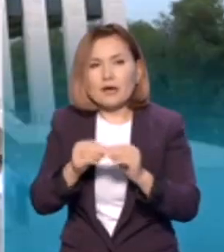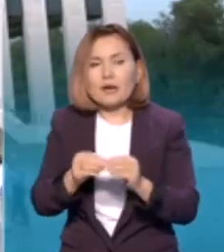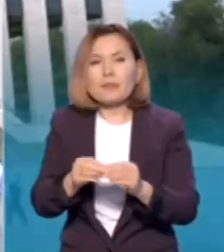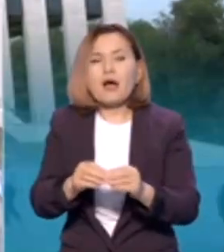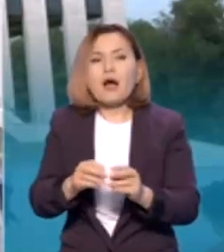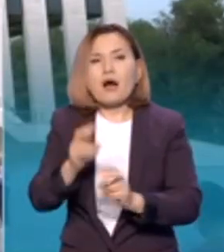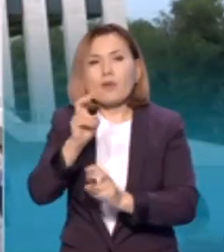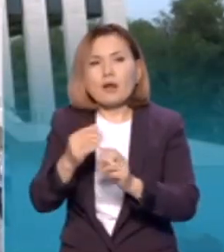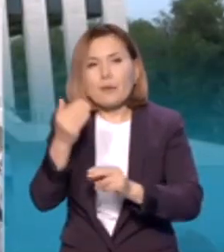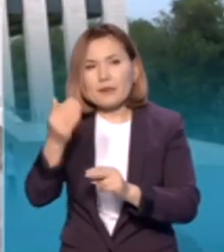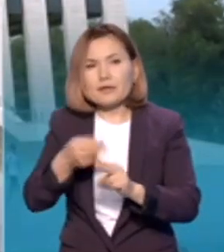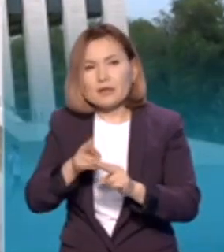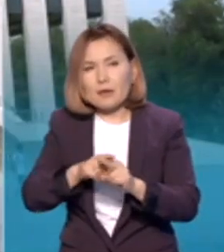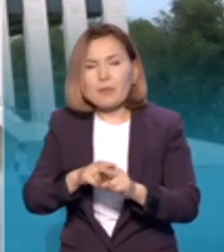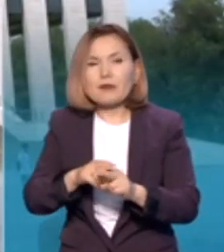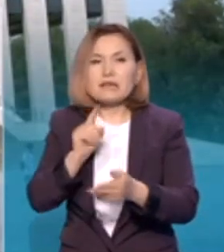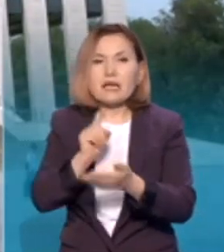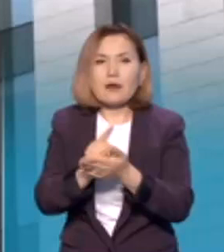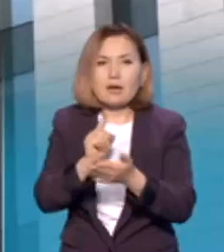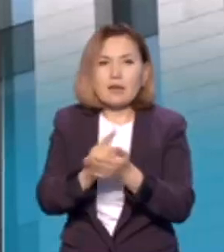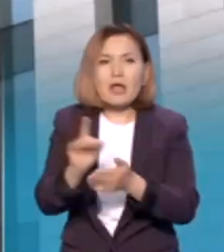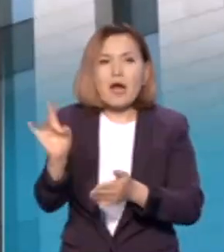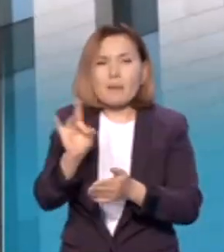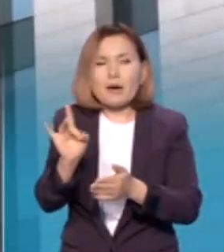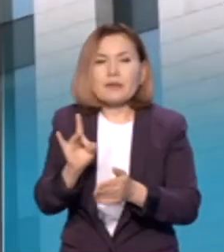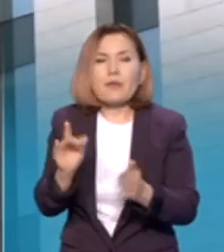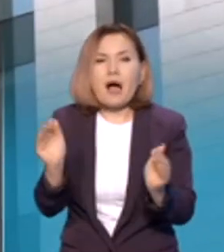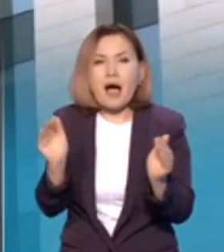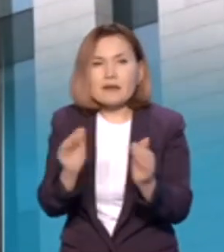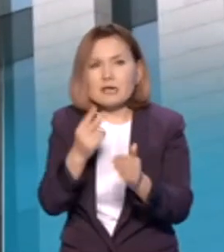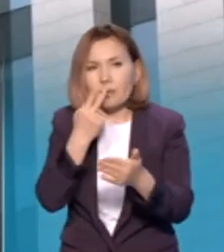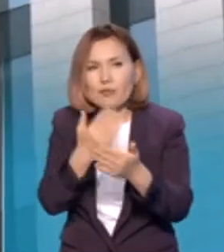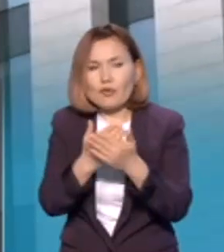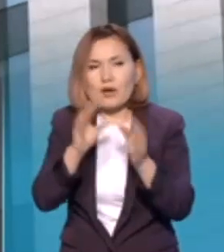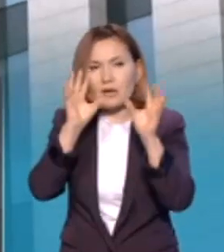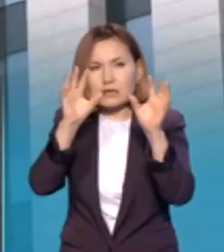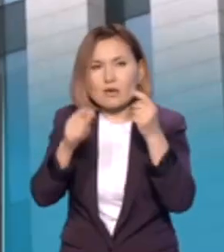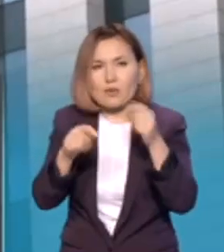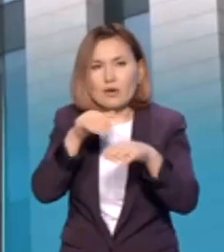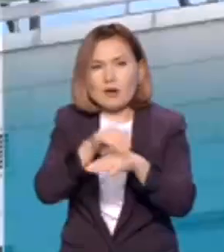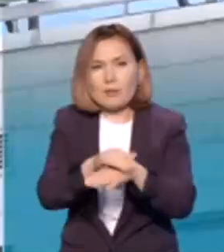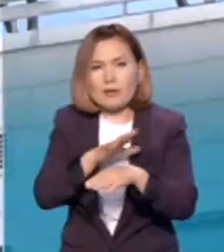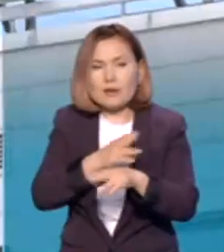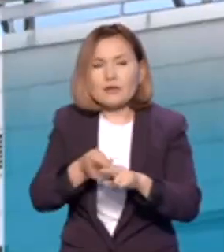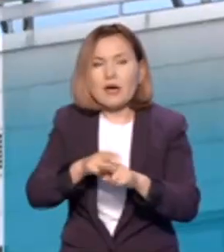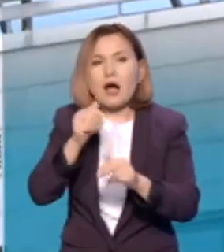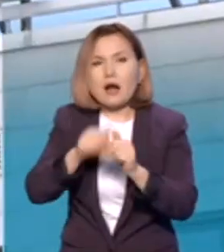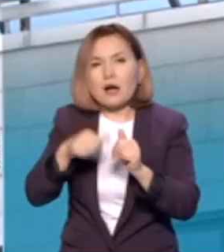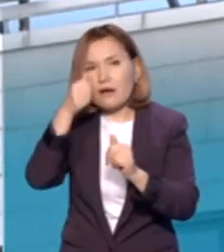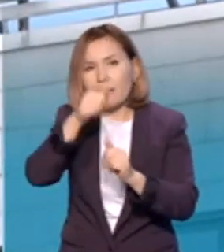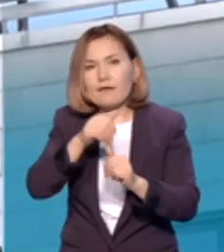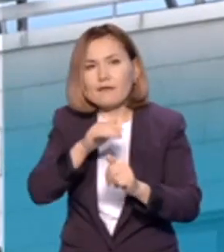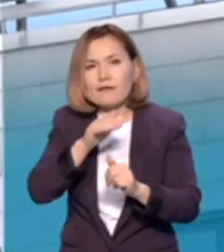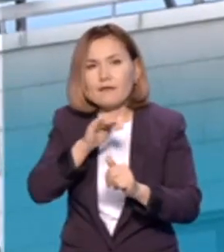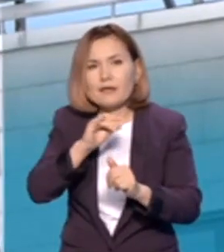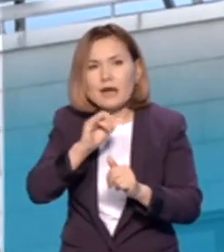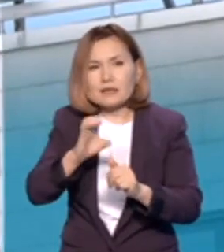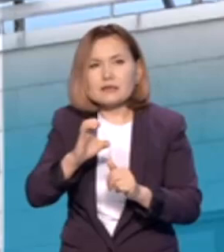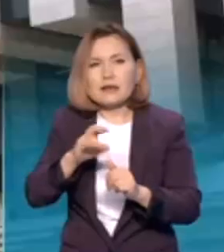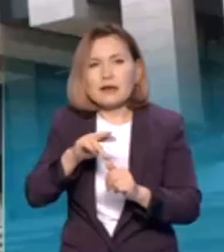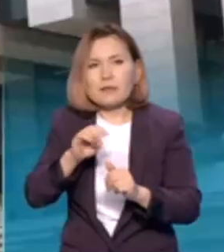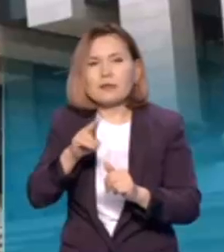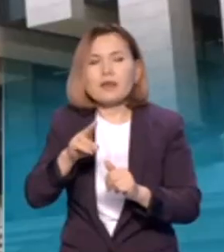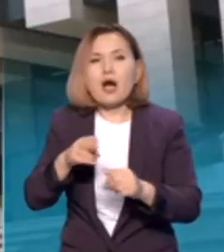Ақтоғай жауапкершілігі шектеулі серіктестігінің салық мөлшерін азайтып көрсеткені анықталған. Сондай-ақ жыл сайын Finance Limited Holding